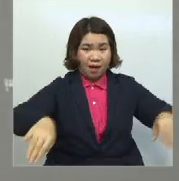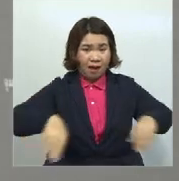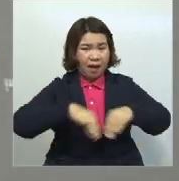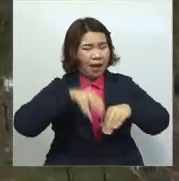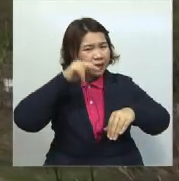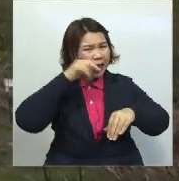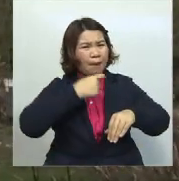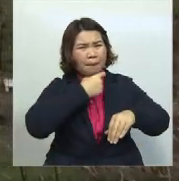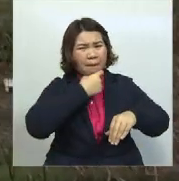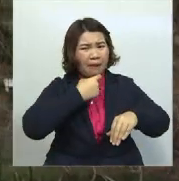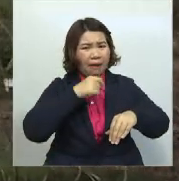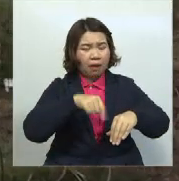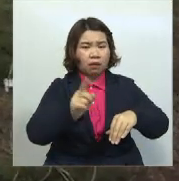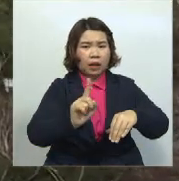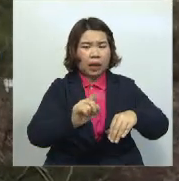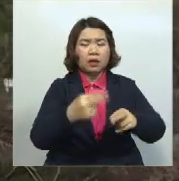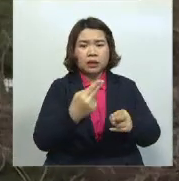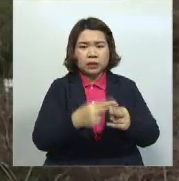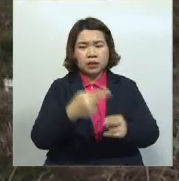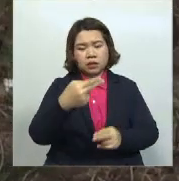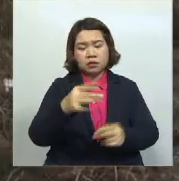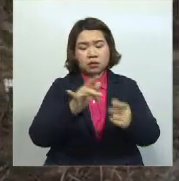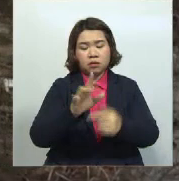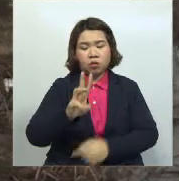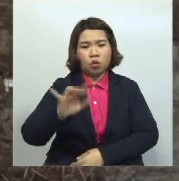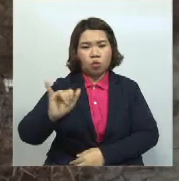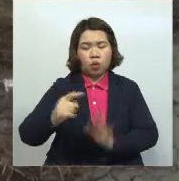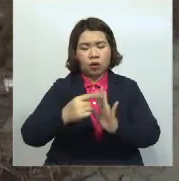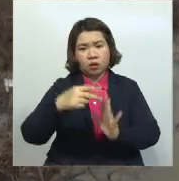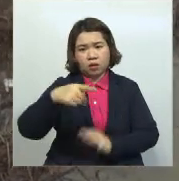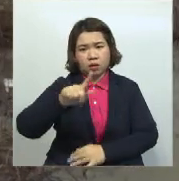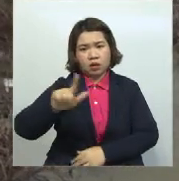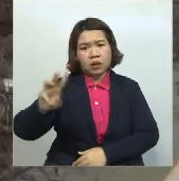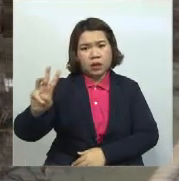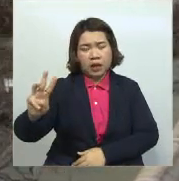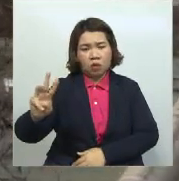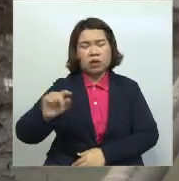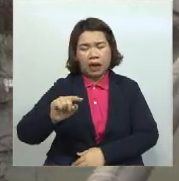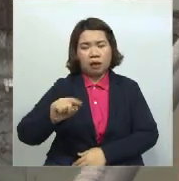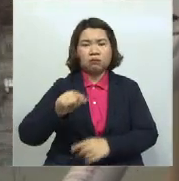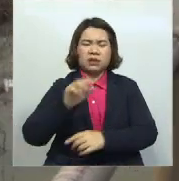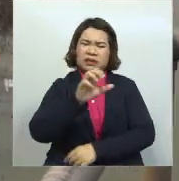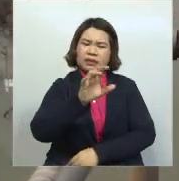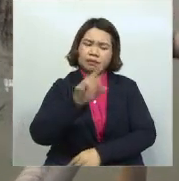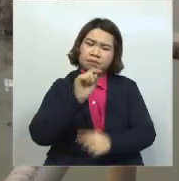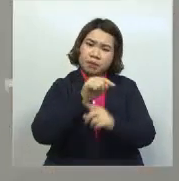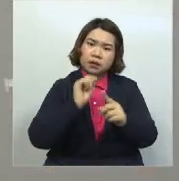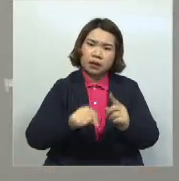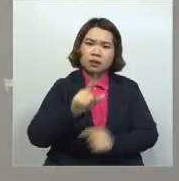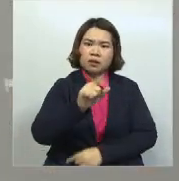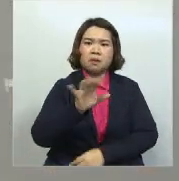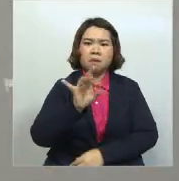ำเหลือน้อยจนน่าเป็นห่วงก็คืออ่างเก็บน้ำห้วยเปลวเงือกเหลือปริมาณน้ำภายในอ่างเพียง 700,000 ลูกบาศก์เมตรหรือคิดเป็นร้อย